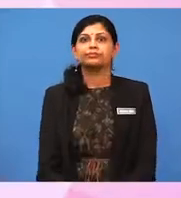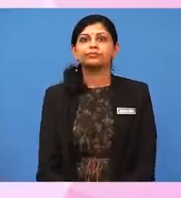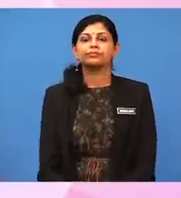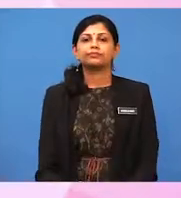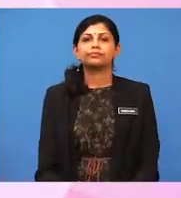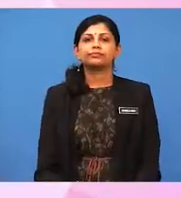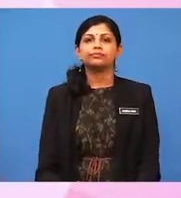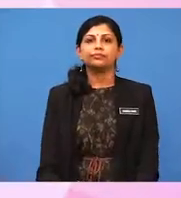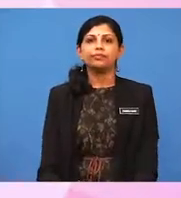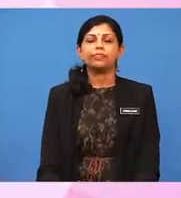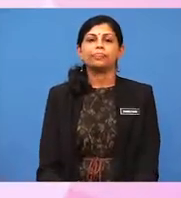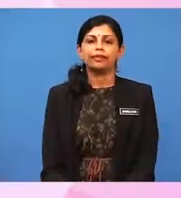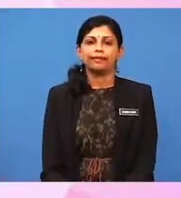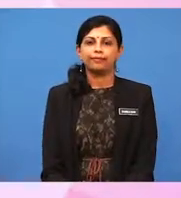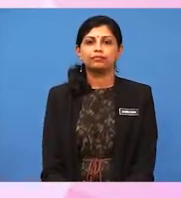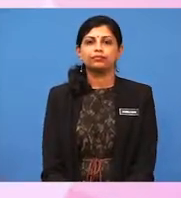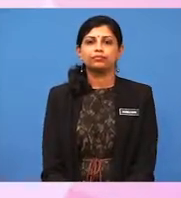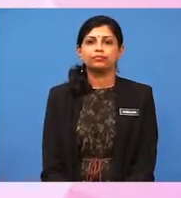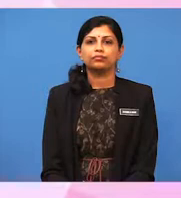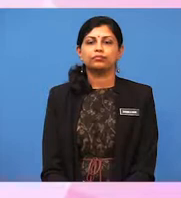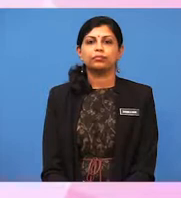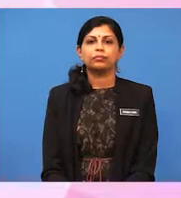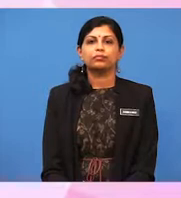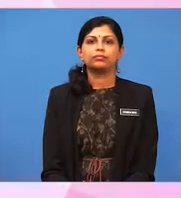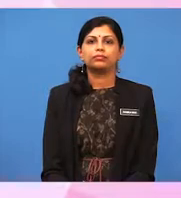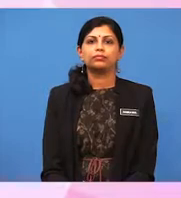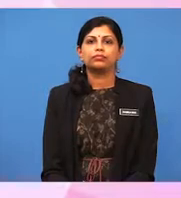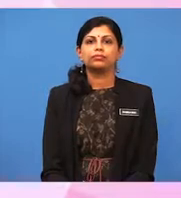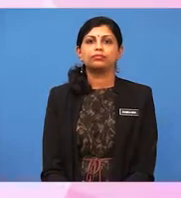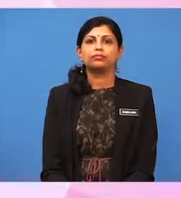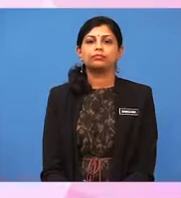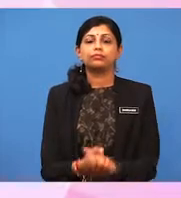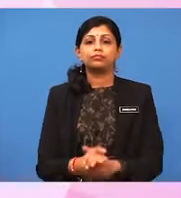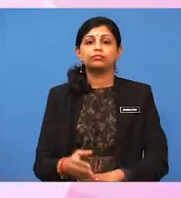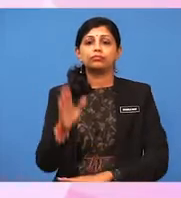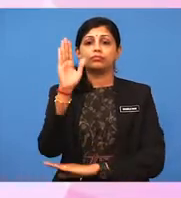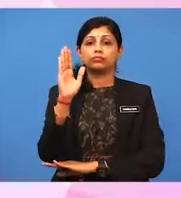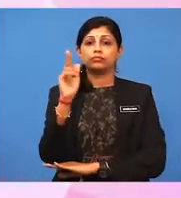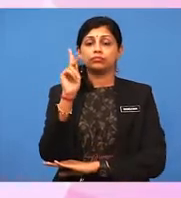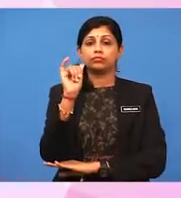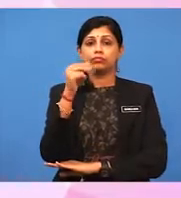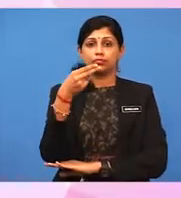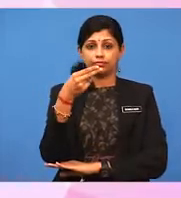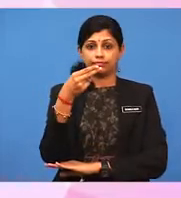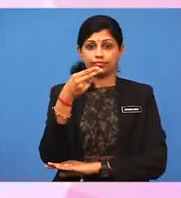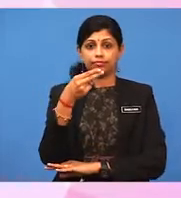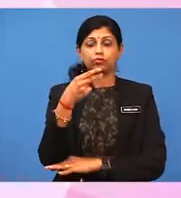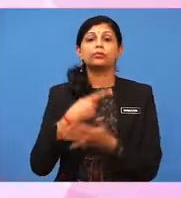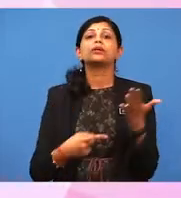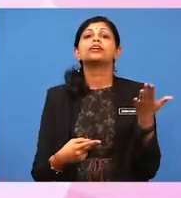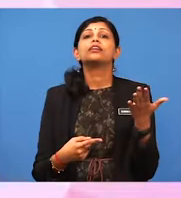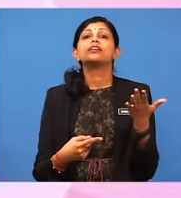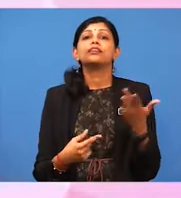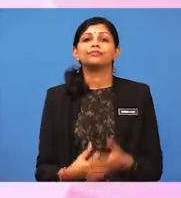float, bergantung kepada bahasa pengaturcaraan yang digunakan. Selamat tengah hari, Kiah, merupakan jujukan